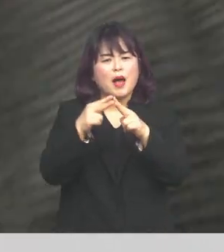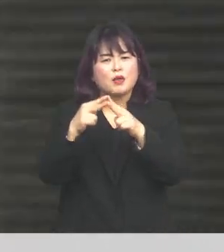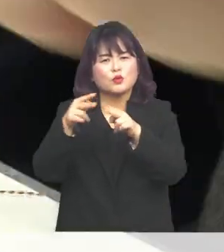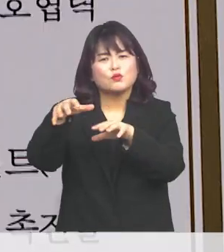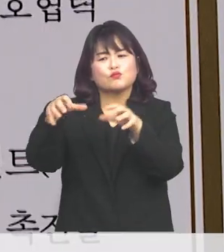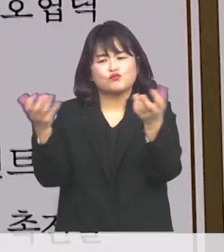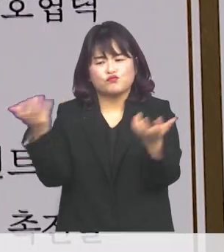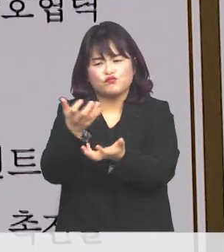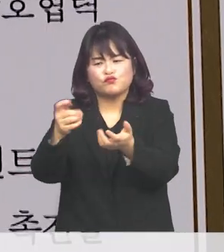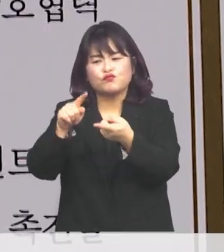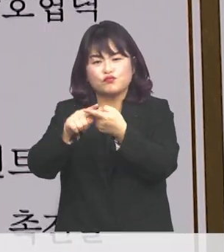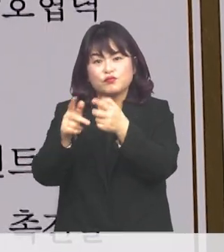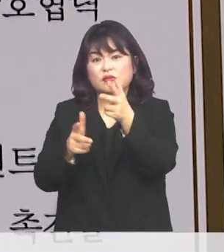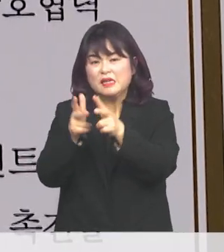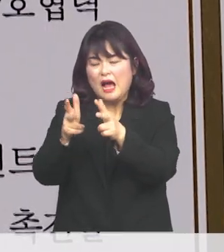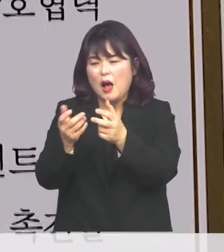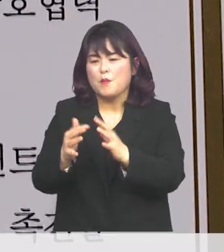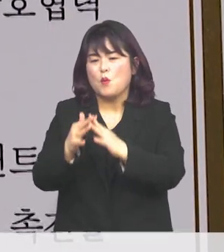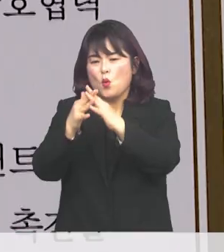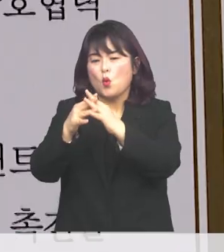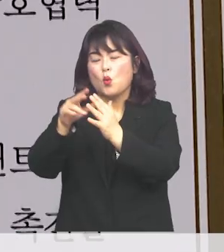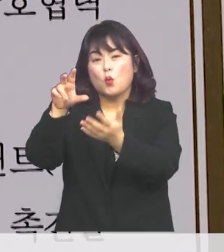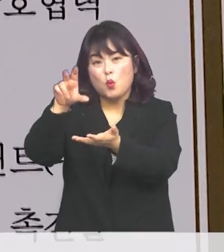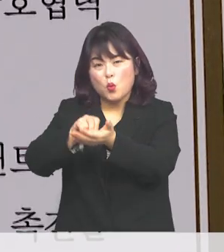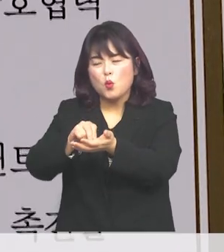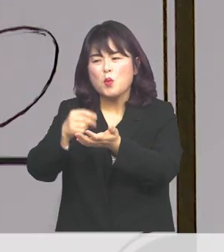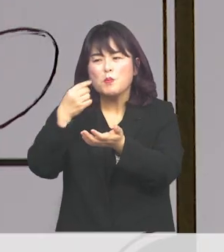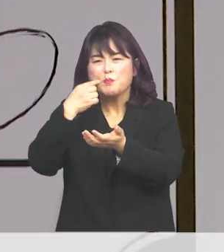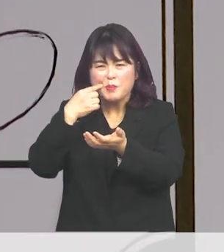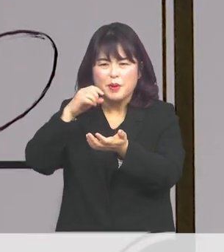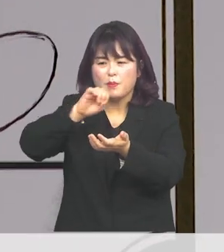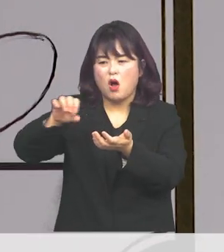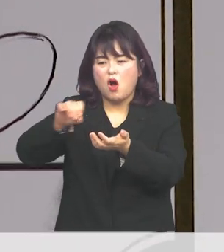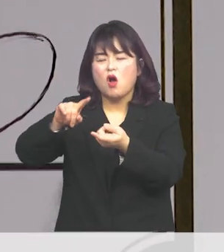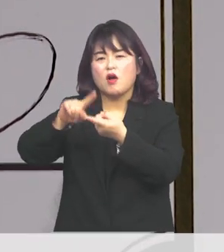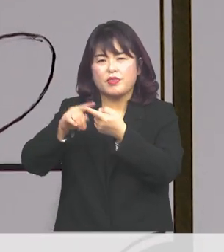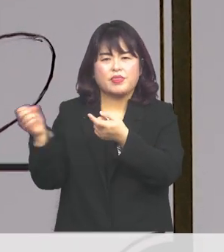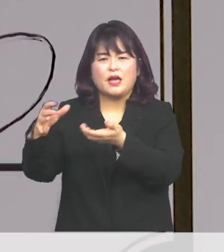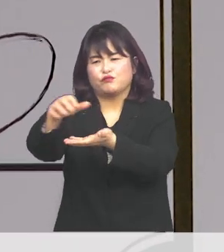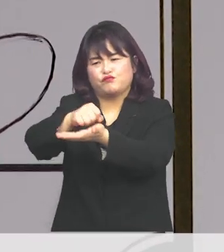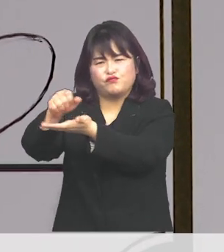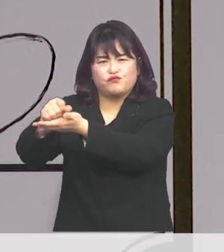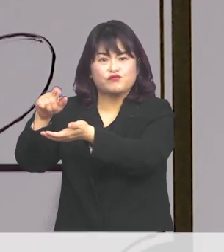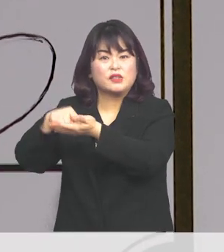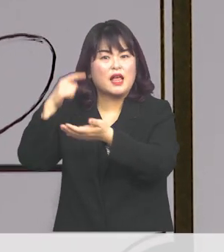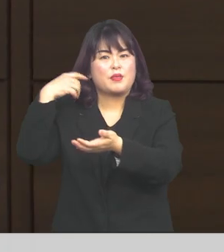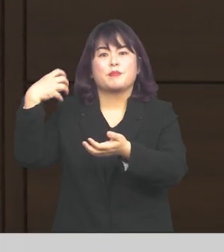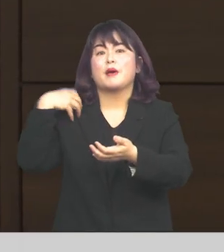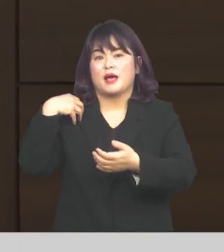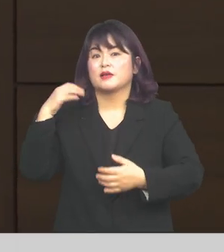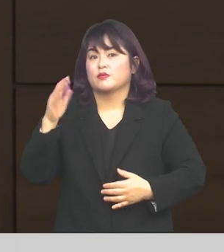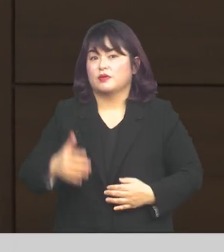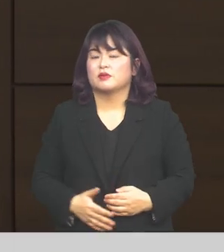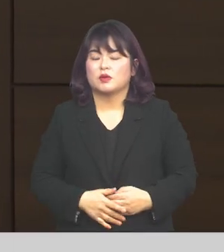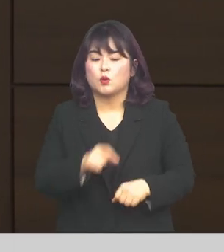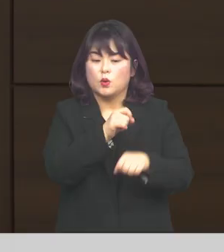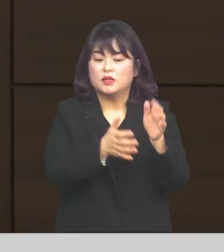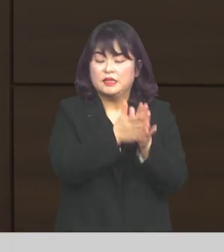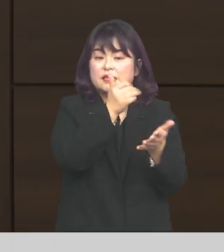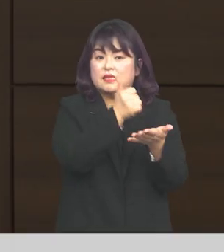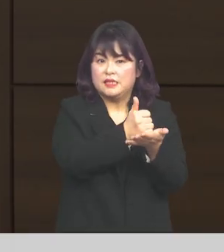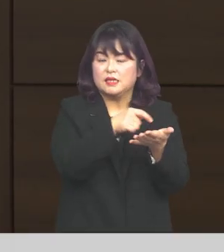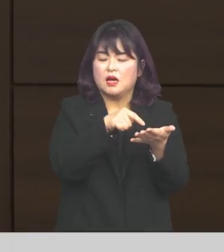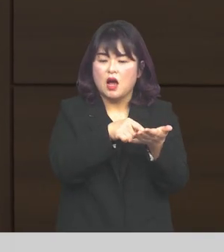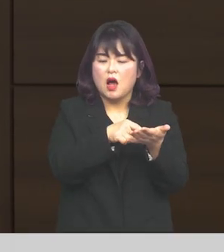클러스터 일반산업단지 건설 현장에서 배출되는 폐배터리를 체계적으로 회수하는 역할을 맡게 됩니다. 이상일